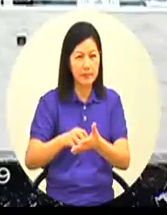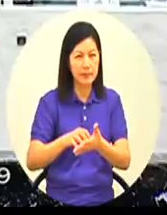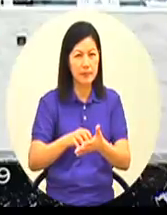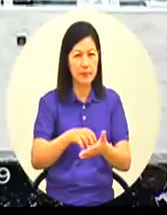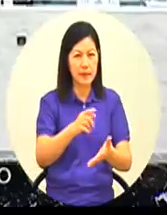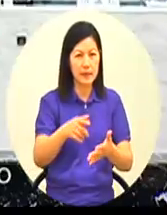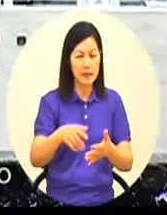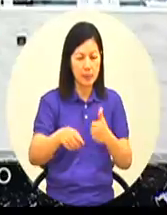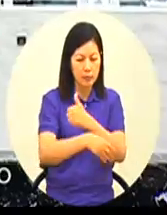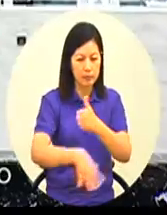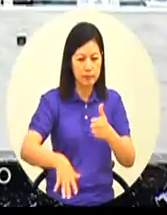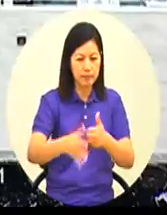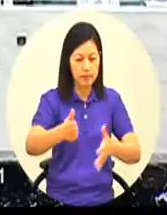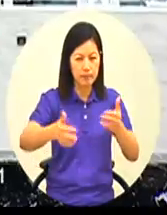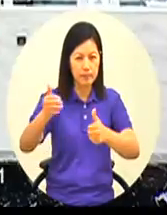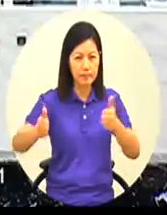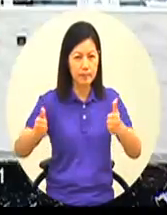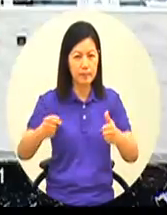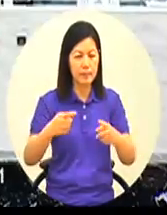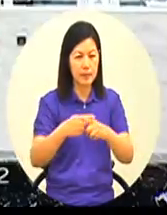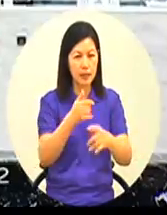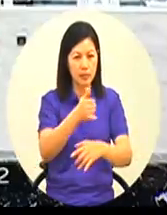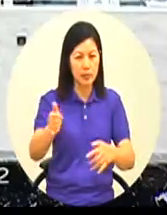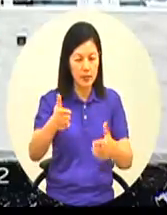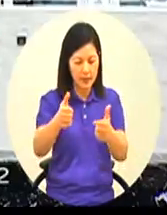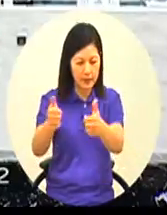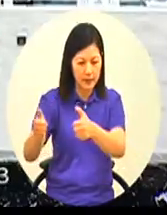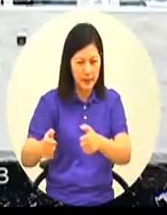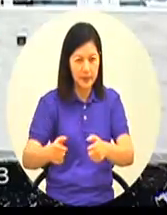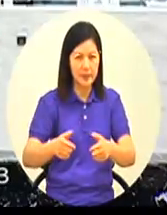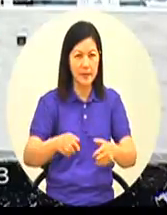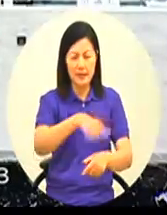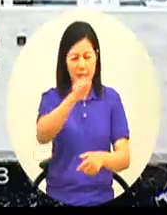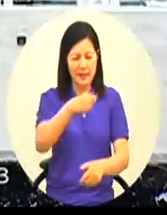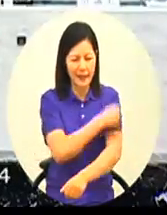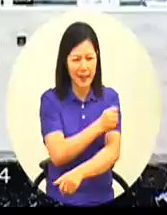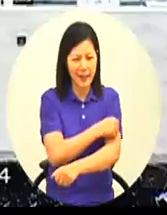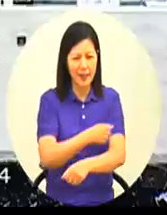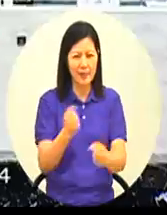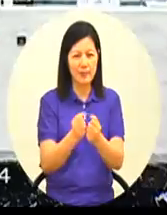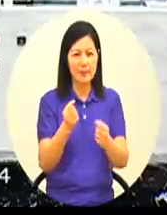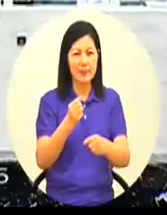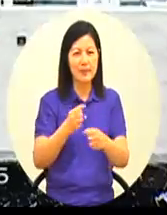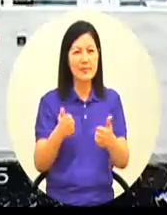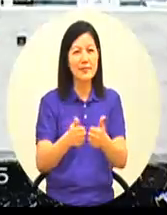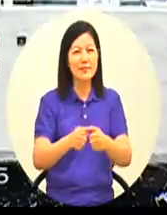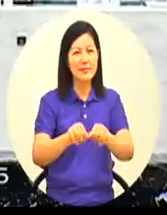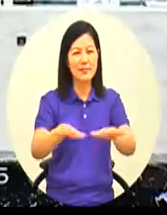局处首长及相关主管人员，谢谢你们，大家辛苦了，散会。